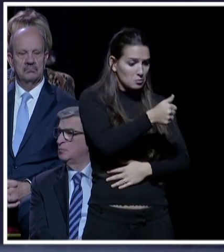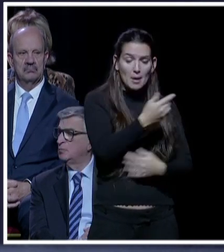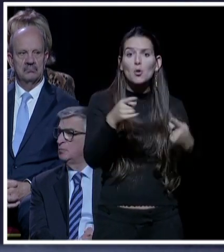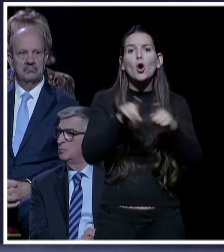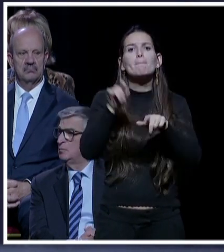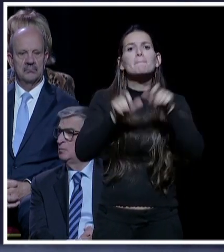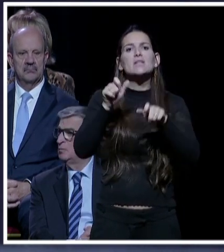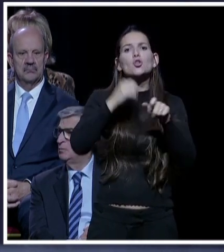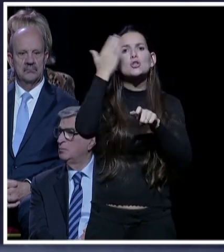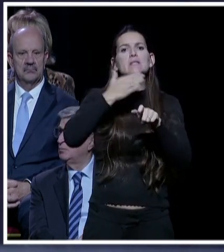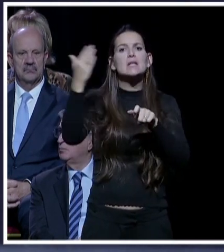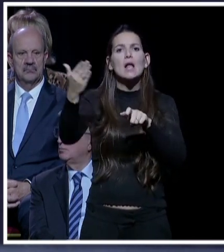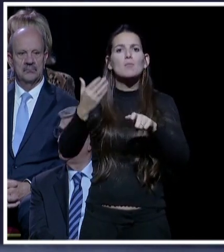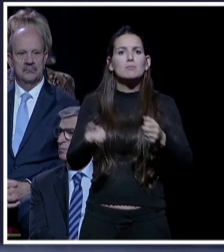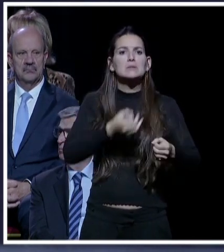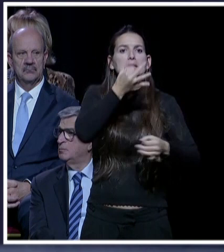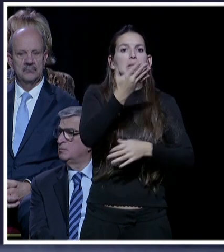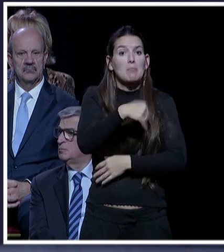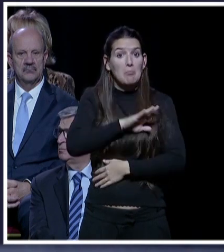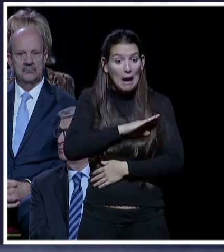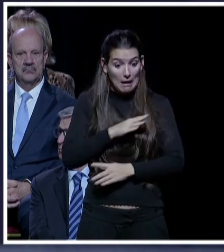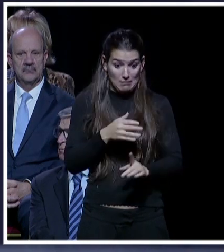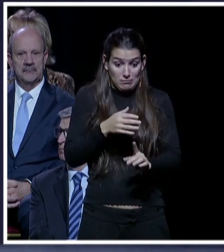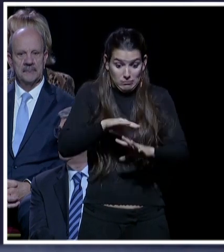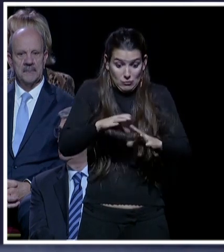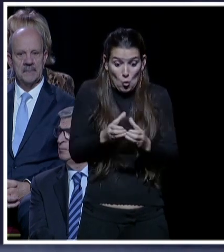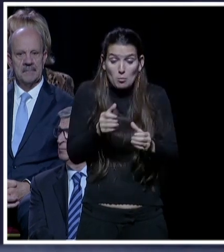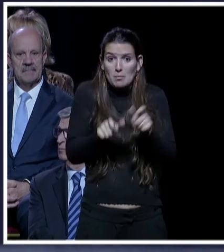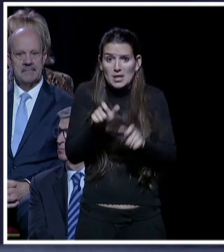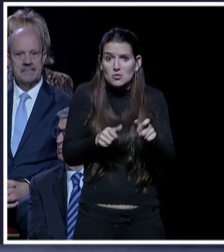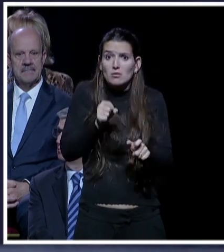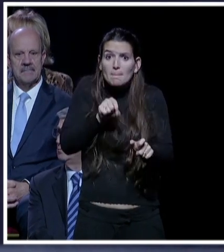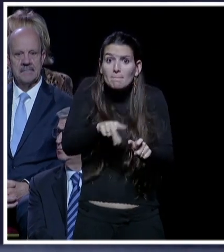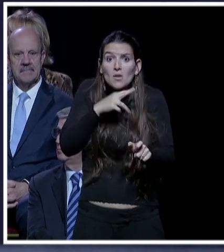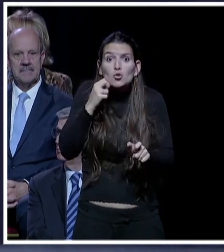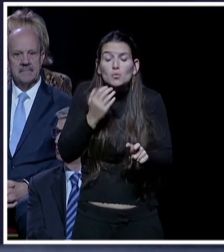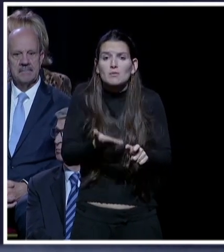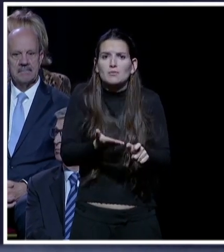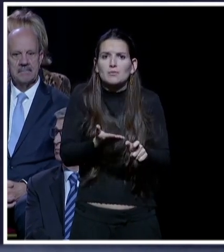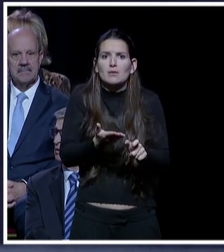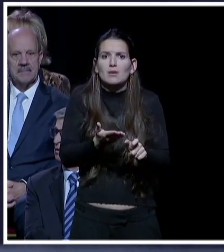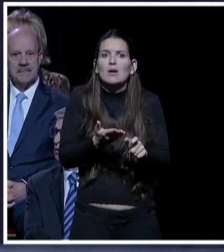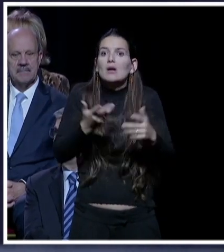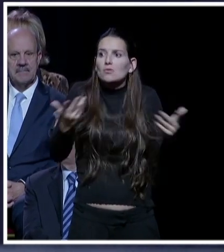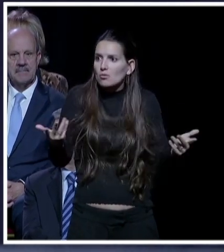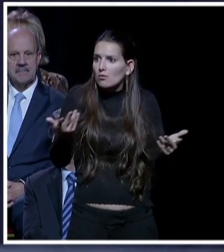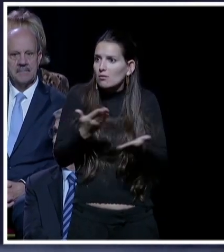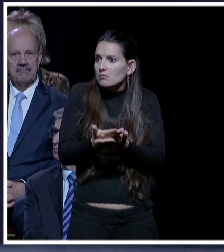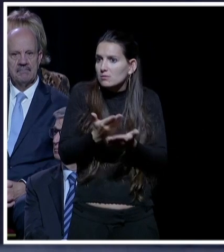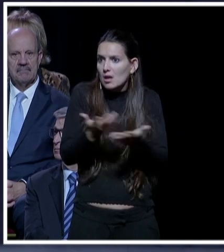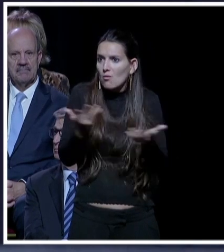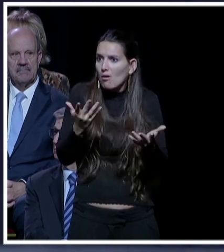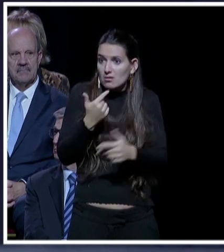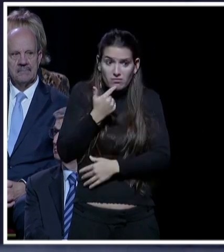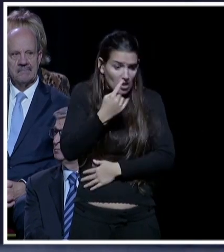réseaux sociaux simplement parce qu'elles sont juives. Voilà où on en est arrivé avec ce parti dont la seule boussole est la